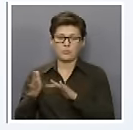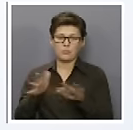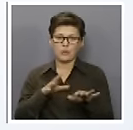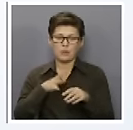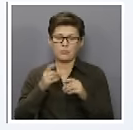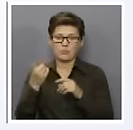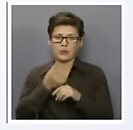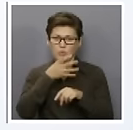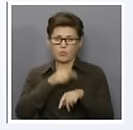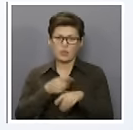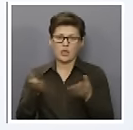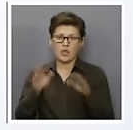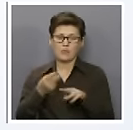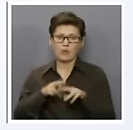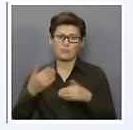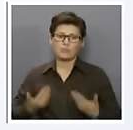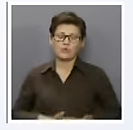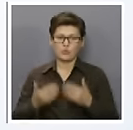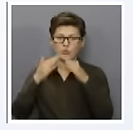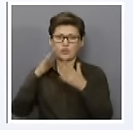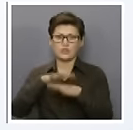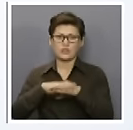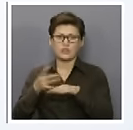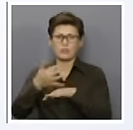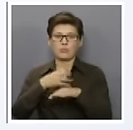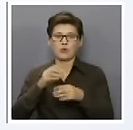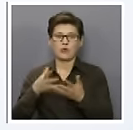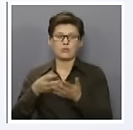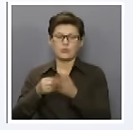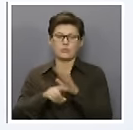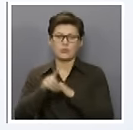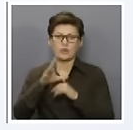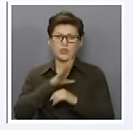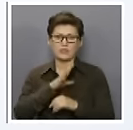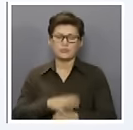бір аптадай уақыт қалды. Тұрғын үй құрылыс жинақ банкі өтемақы төлей бастайды.